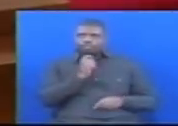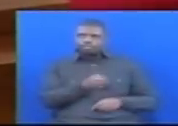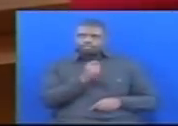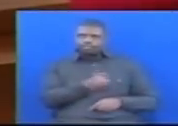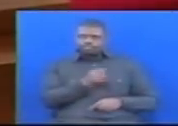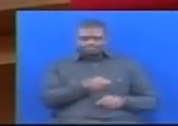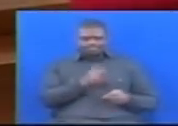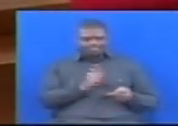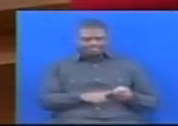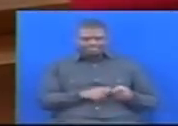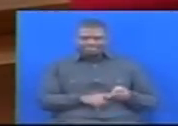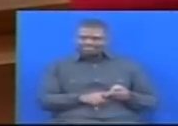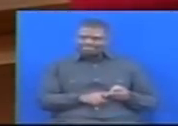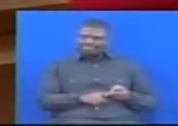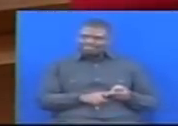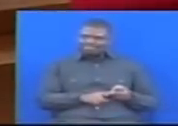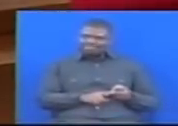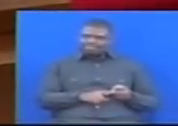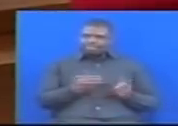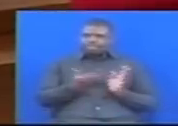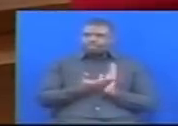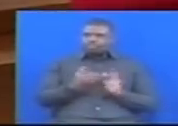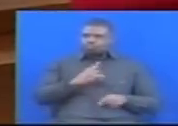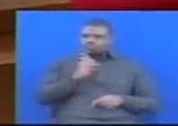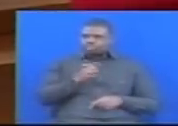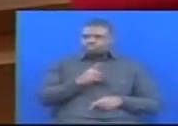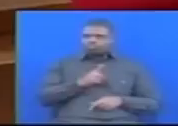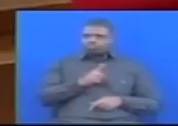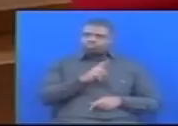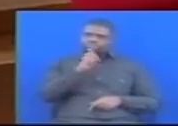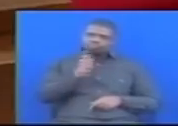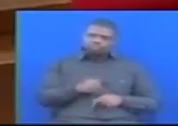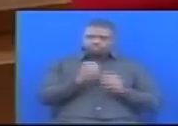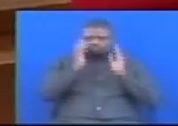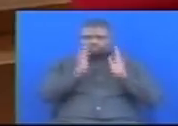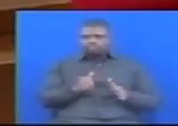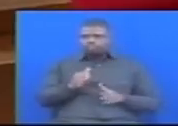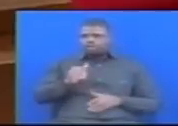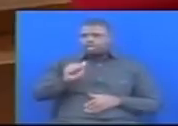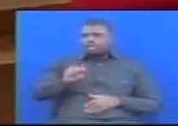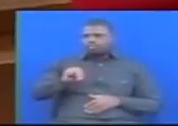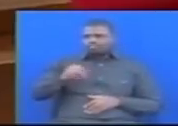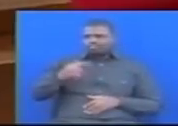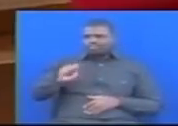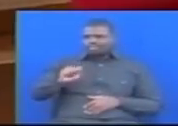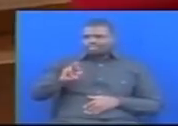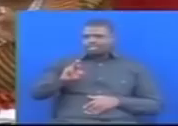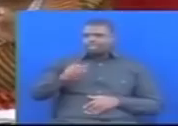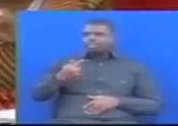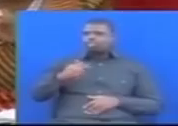niaba ya Waziri wa Nishati, naomba kujibu swali la Mheshimiwa Anatropia Loikila